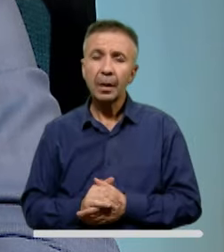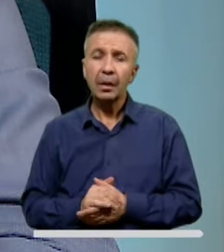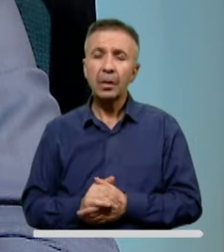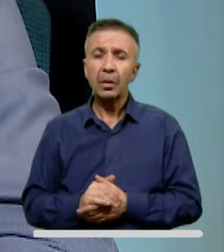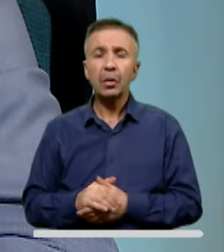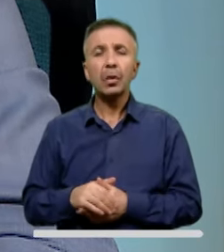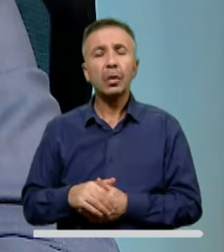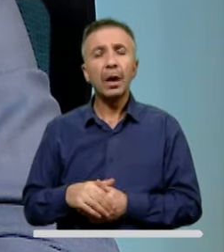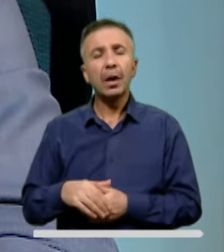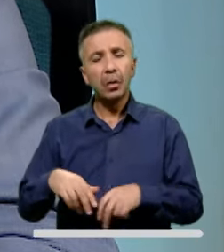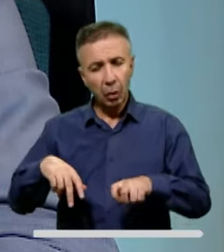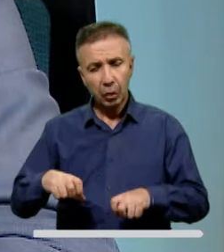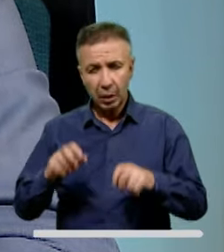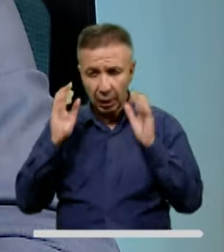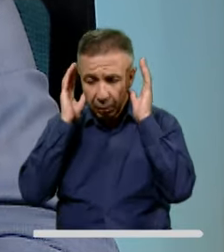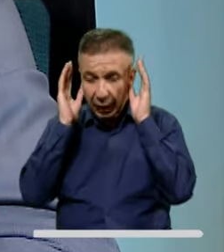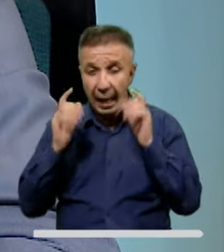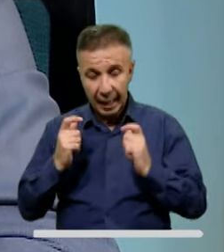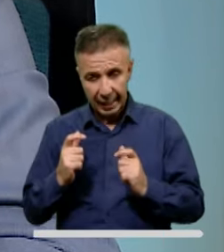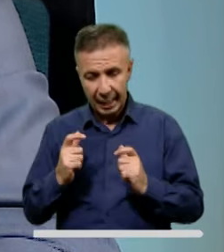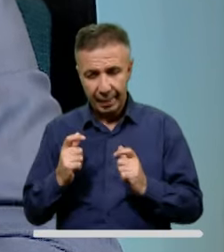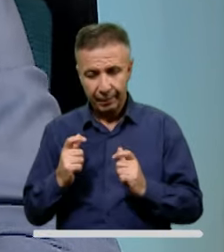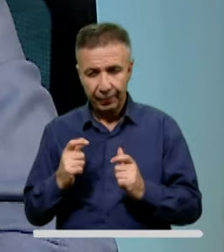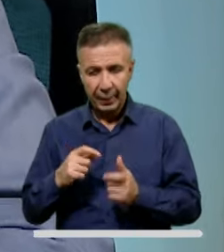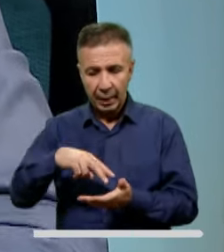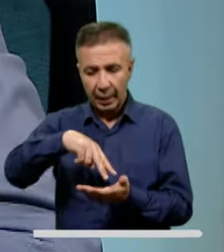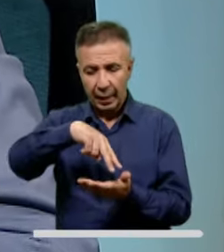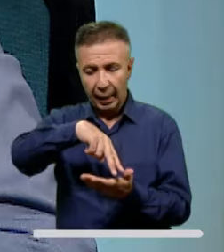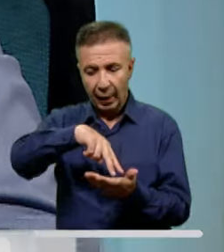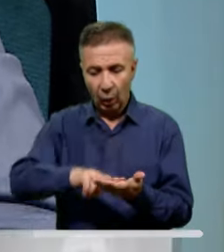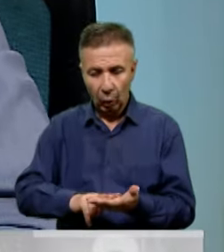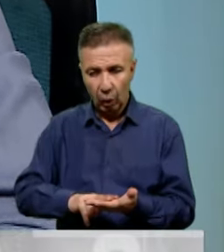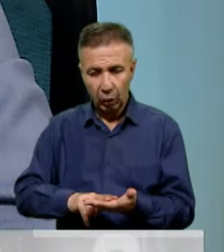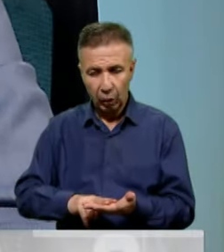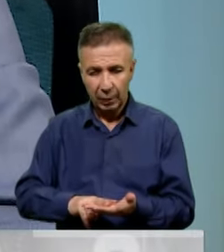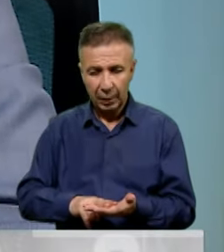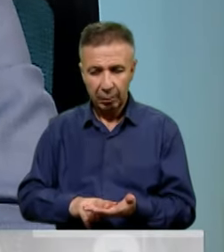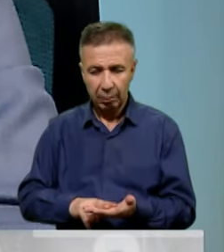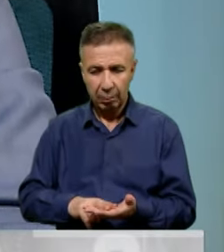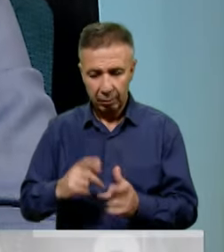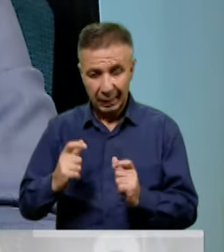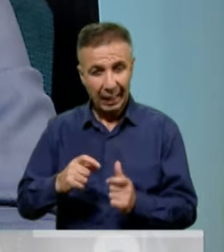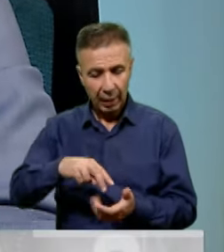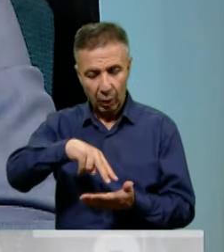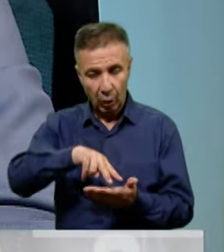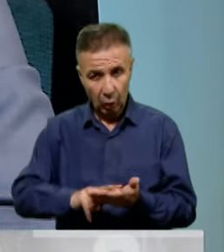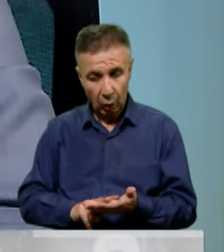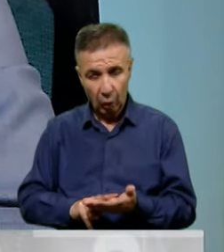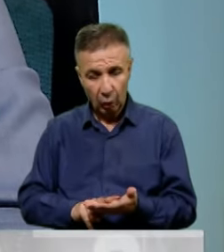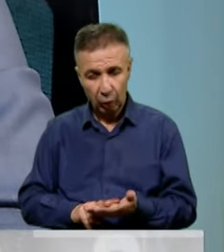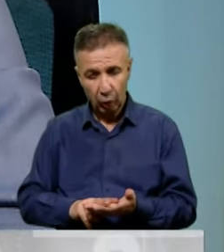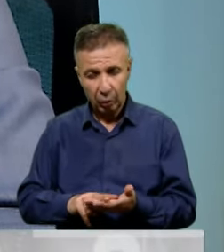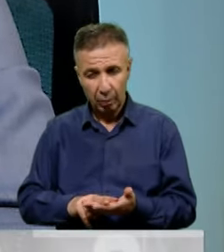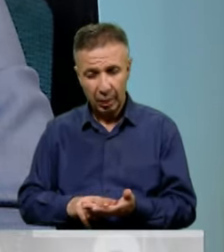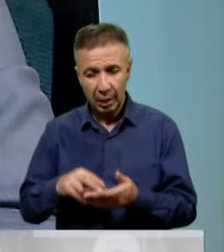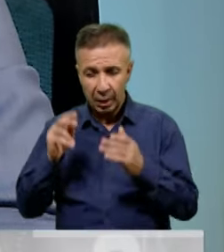namazını kılar. Eğer yere oturma, oturma derken yere oturma tabii ki. Eğer yere oturma imkanından